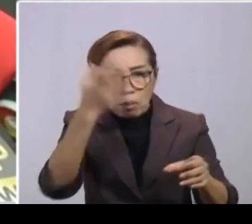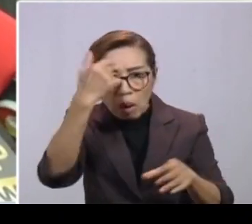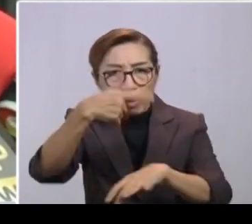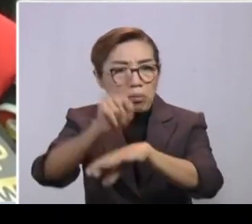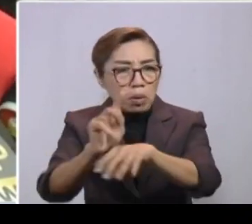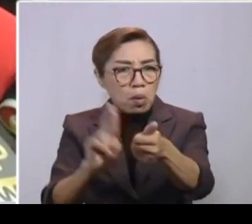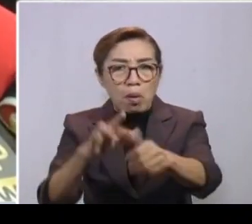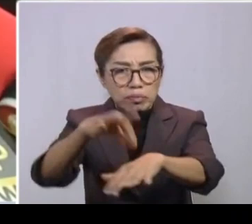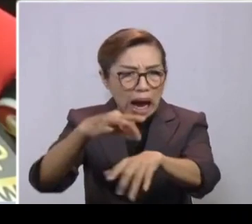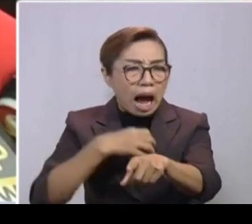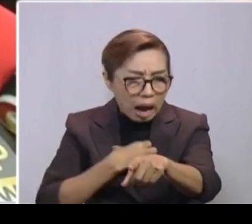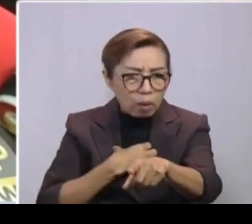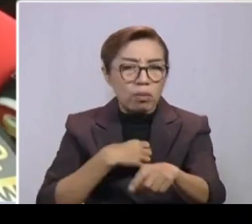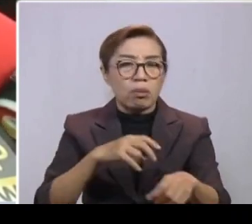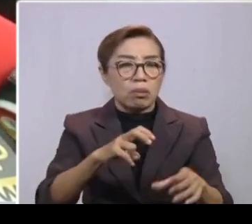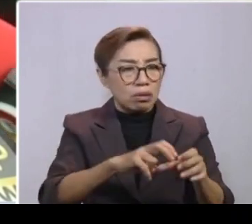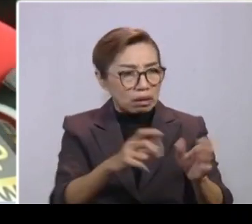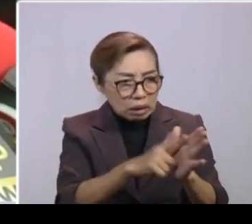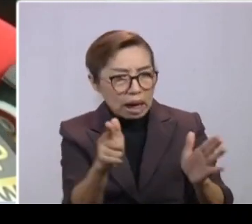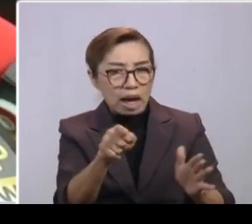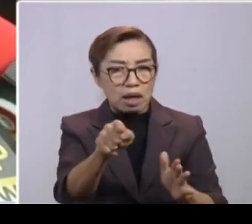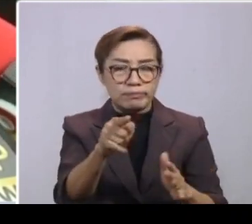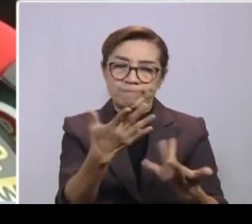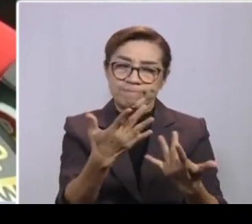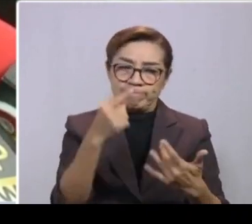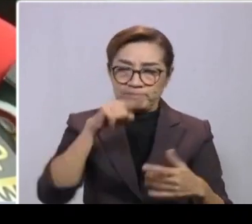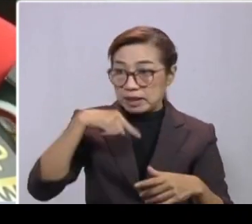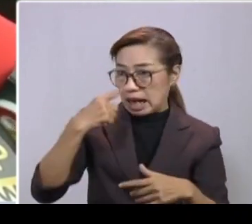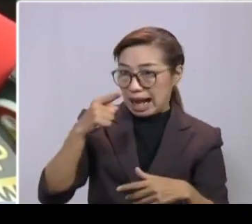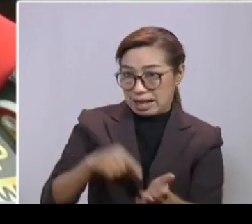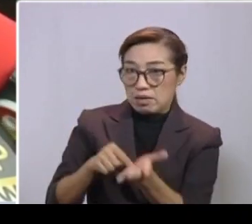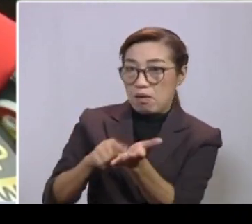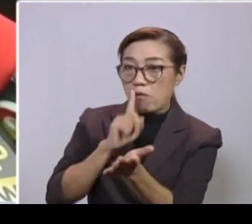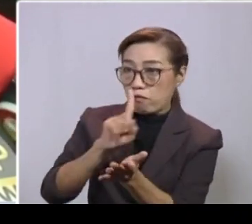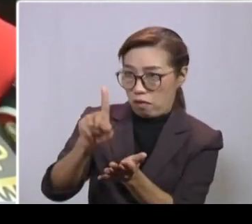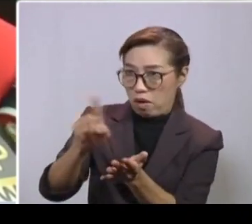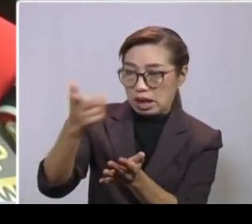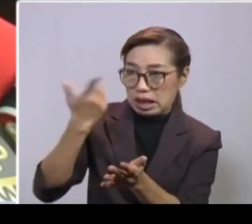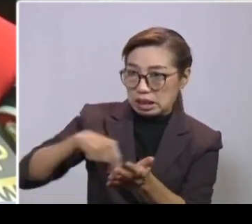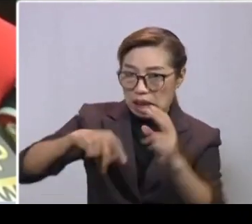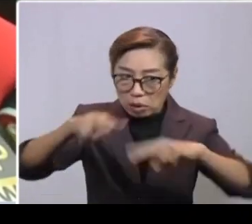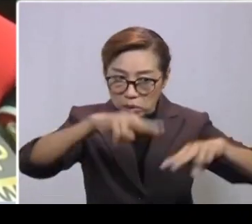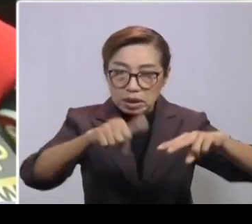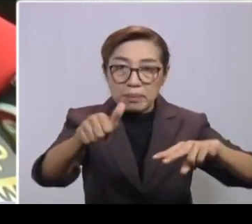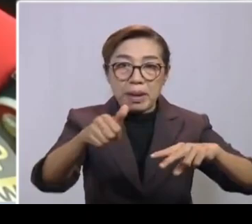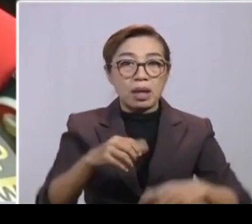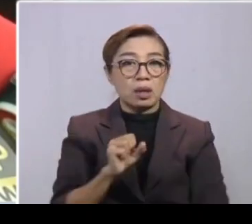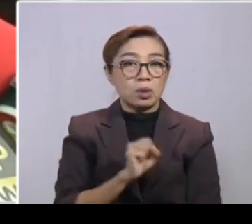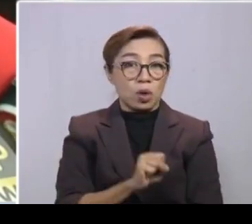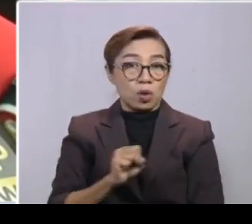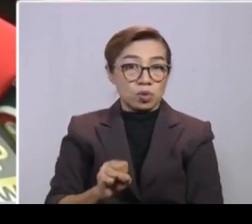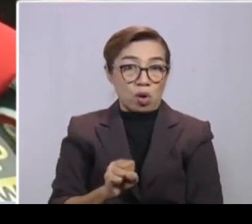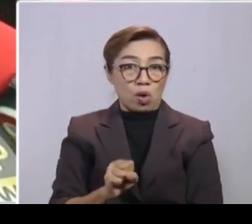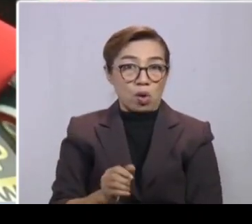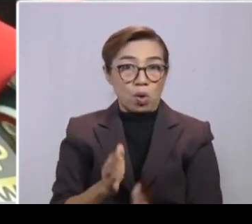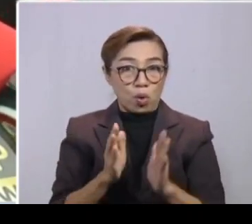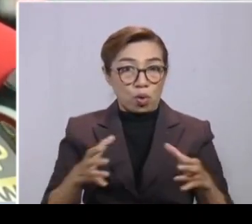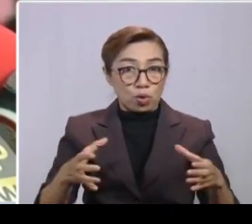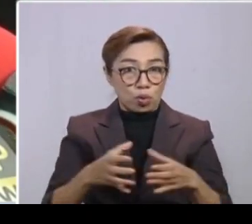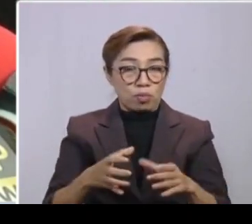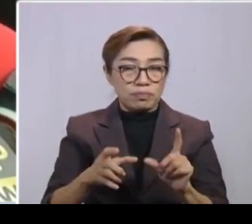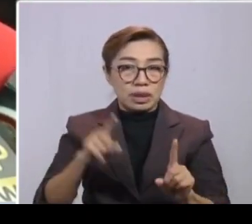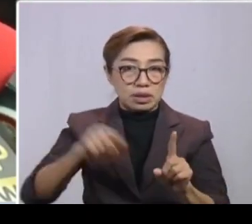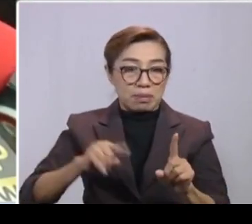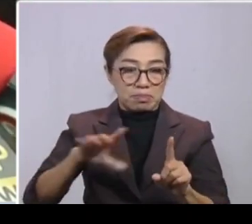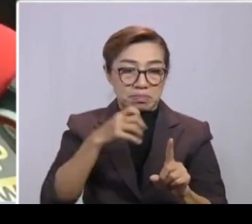ตยตรวสอบให้มีการวินิจฉัยครั้งนี้หรือไม่ซึ่งสส 1ใน 10ของสภาก็สามารถหยิบยกให้ทางศาล